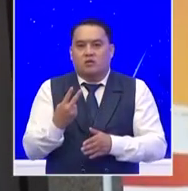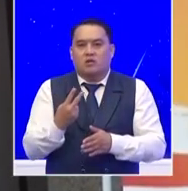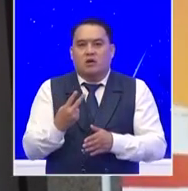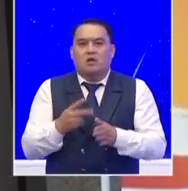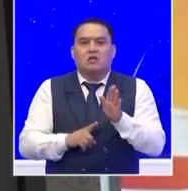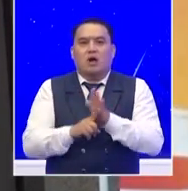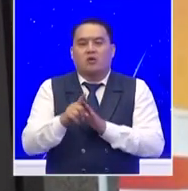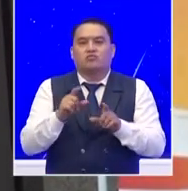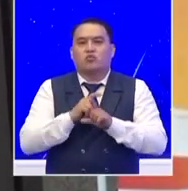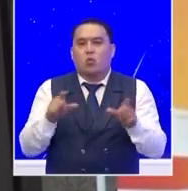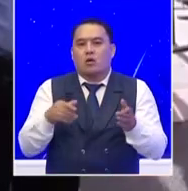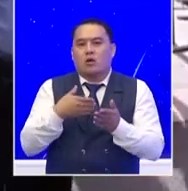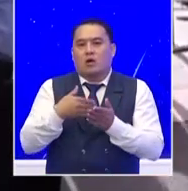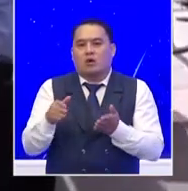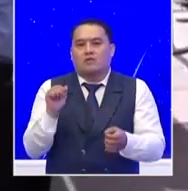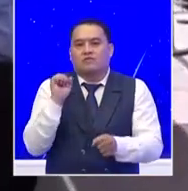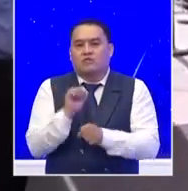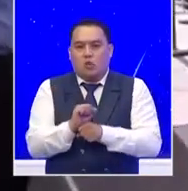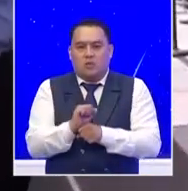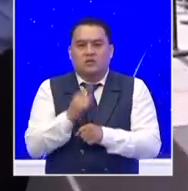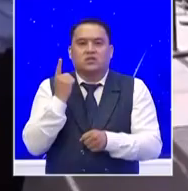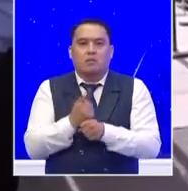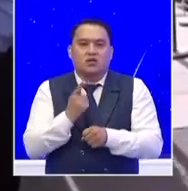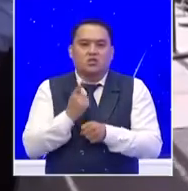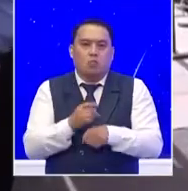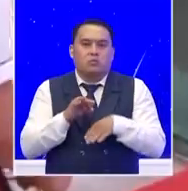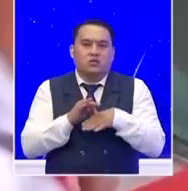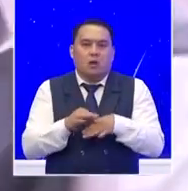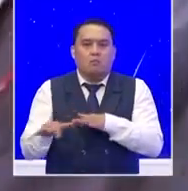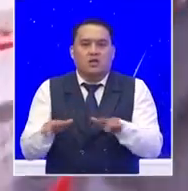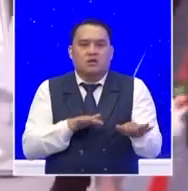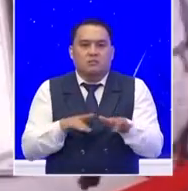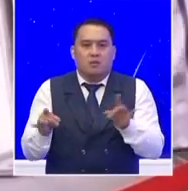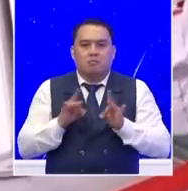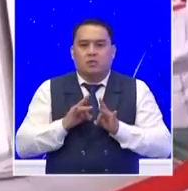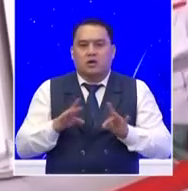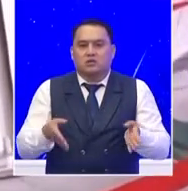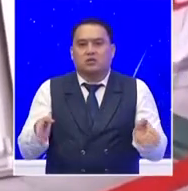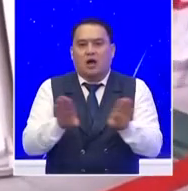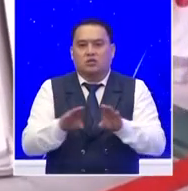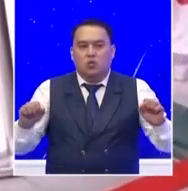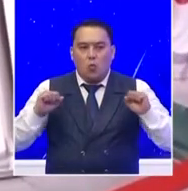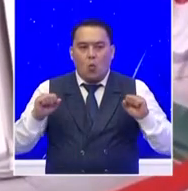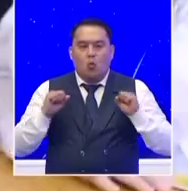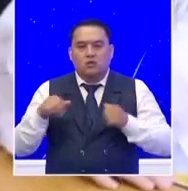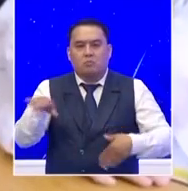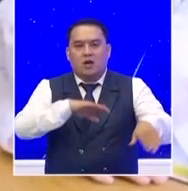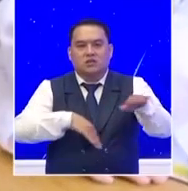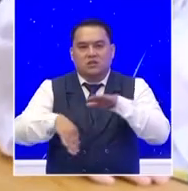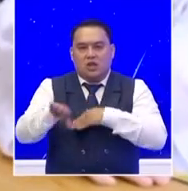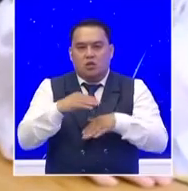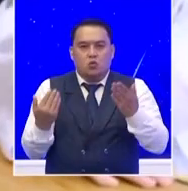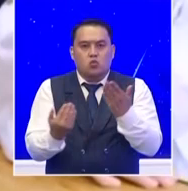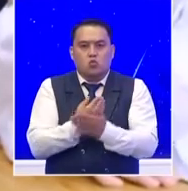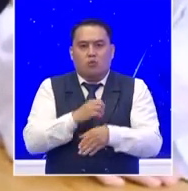Занятия в начальных и средних школах Пекина остановлены. Запрещено проведение массовых мероприятий. Закрыты спортзалы и бассейны.